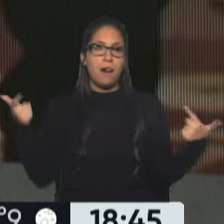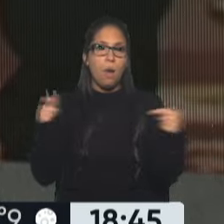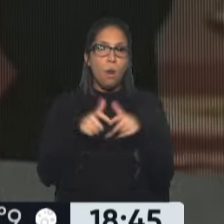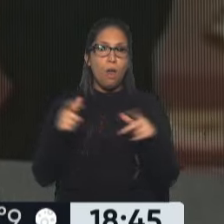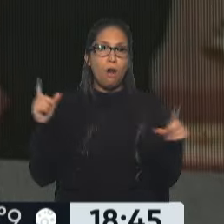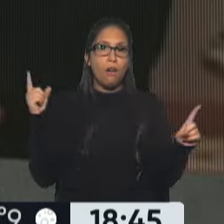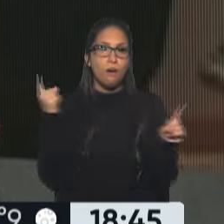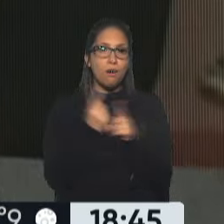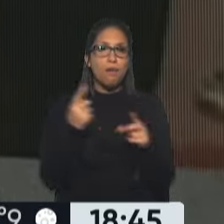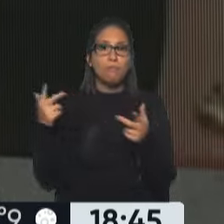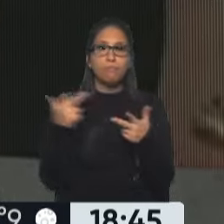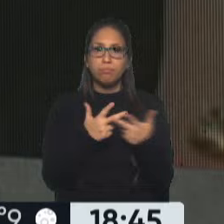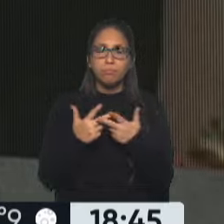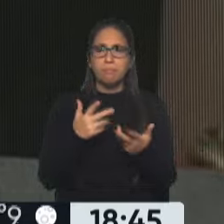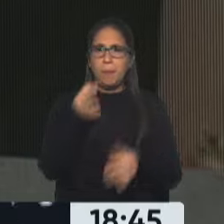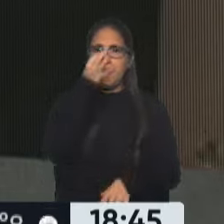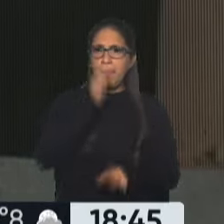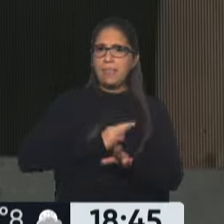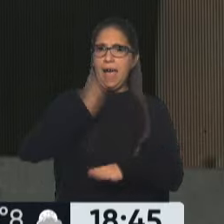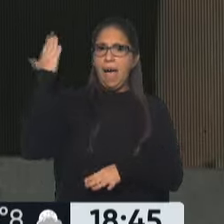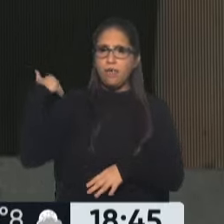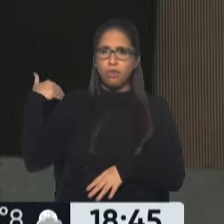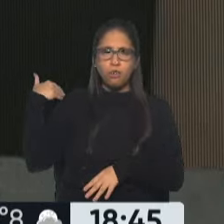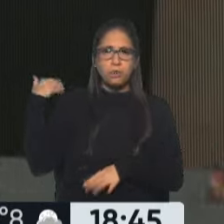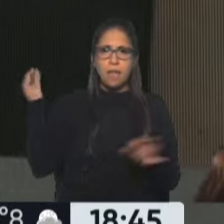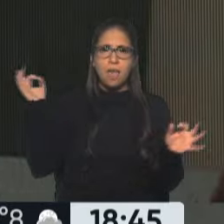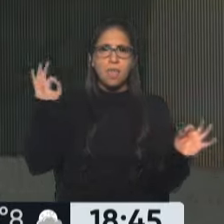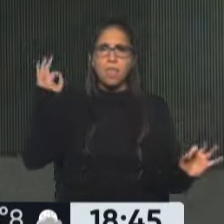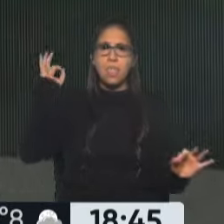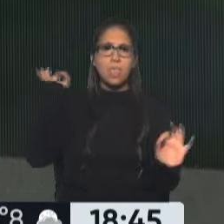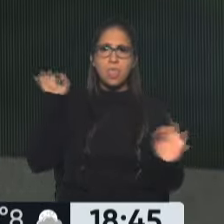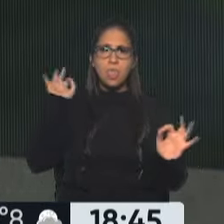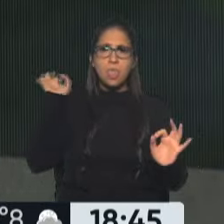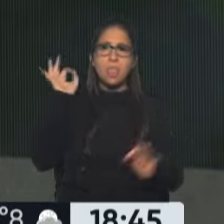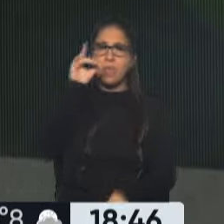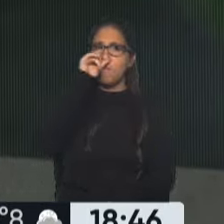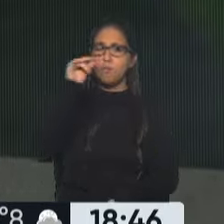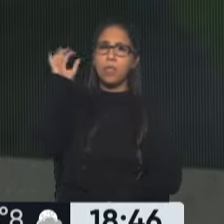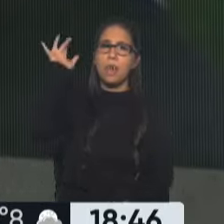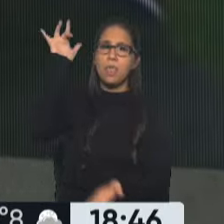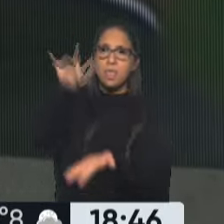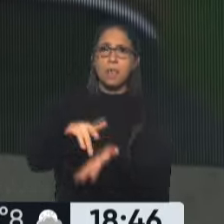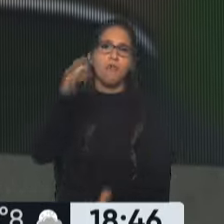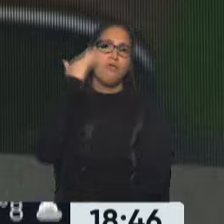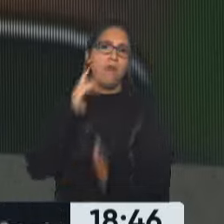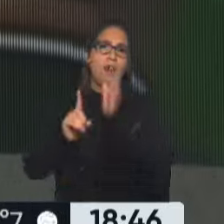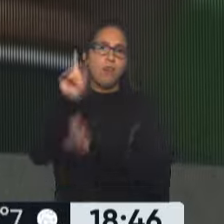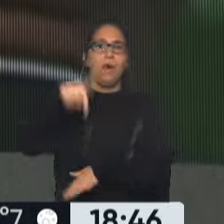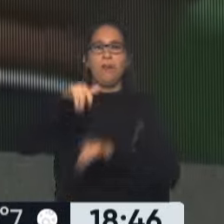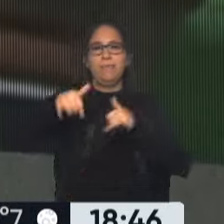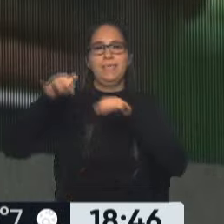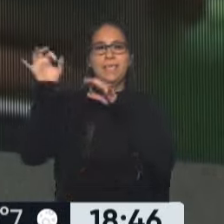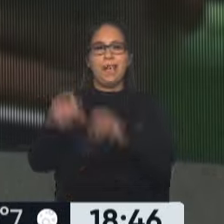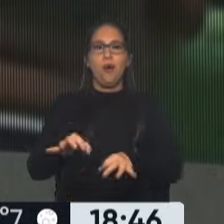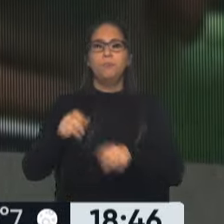Pasaron más de 20 años y un nuevo viaje del presidente ruso a Corea del Norte. Aquí los testimonios,